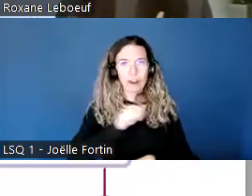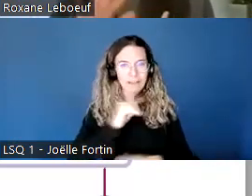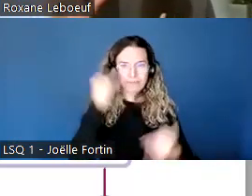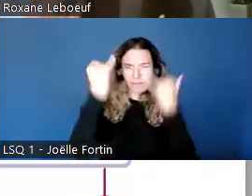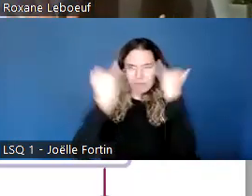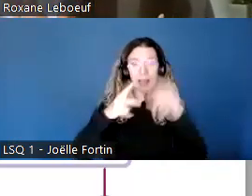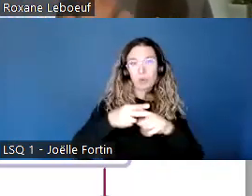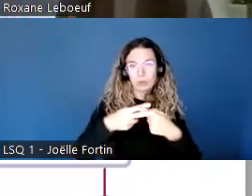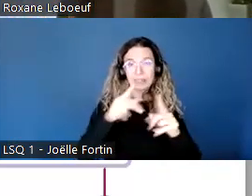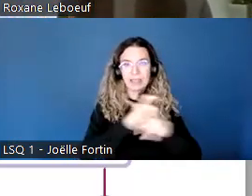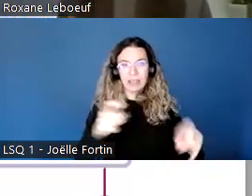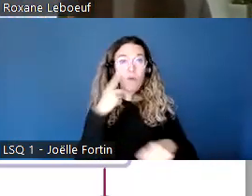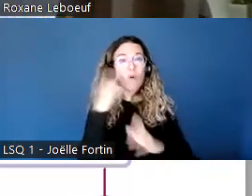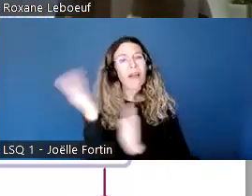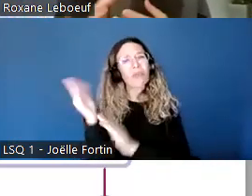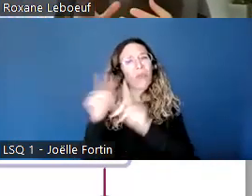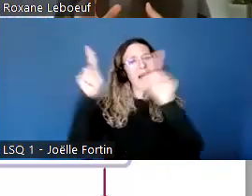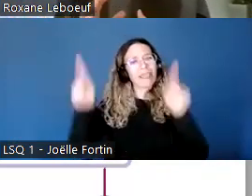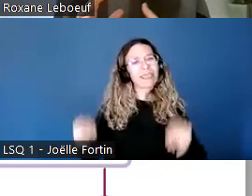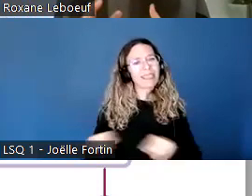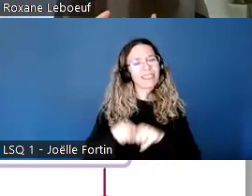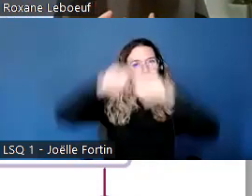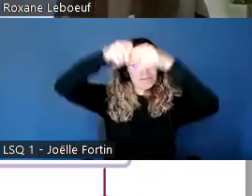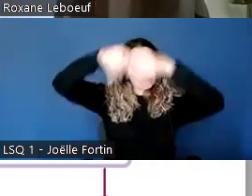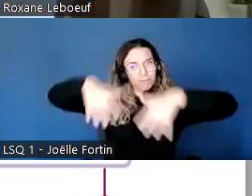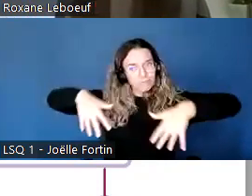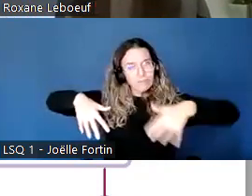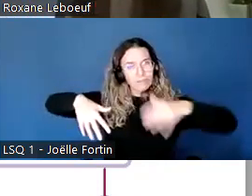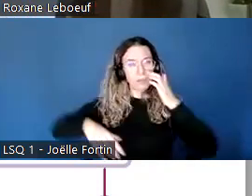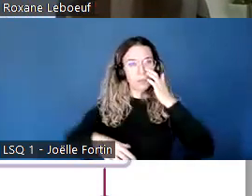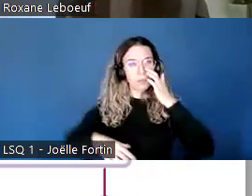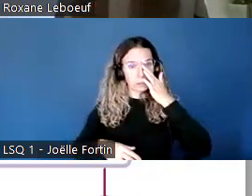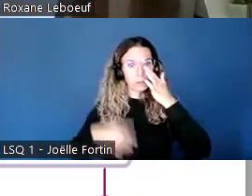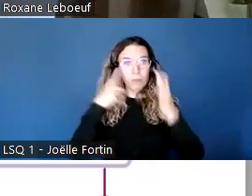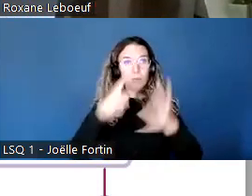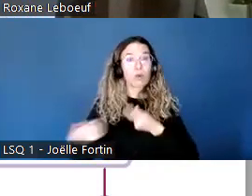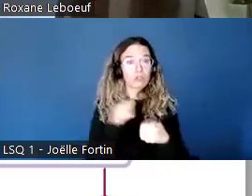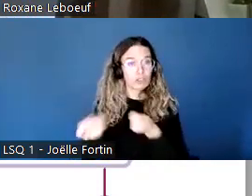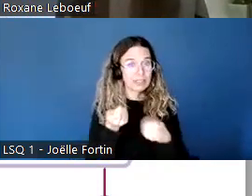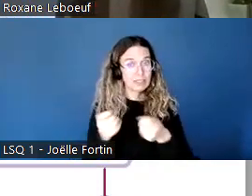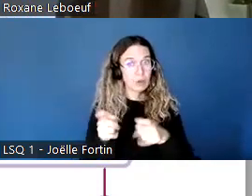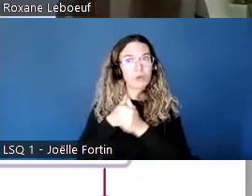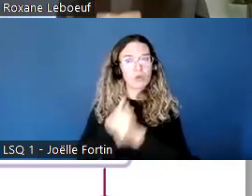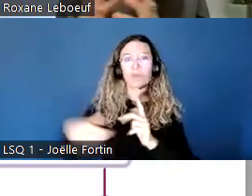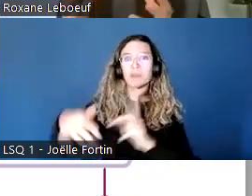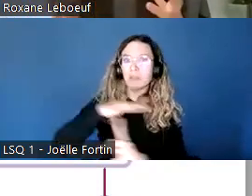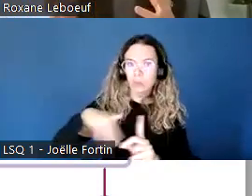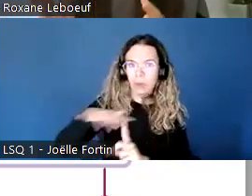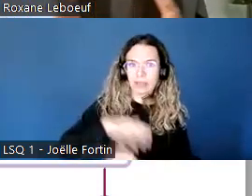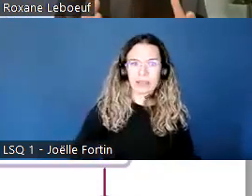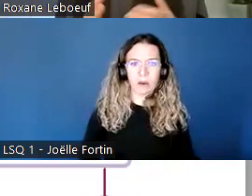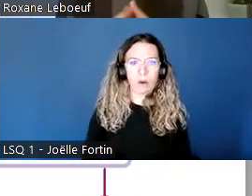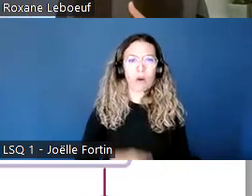plusieurs outils. Ce que vous voyez à droite, c'est le diagramme décisionnel pour la gestion et le suivi des situations. Et